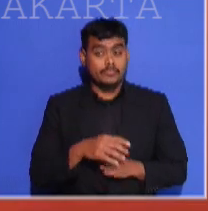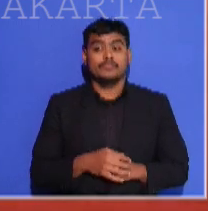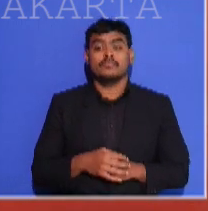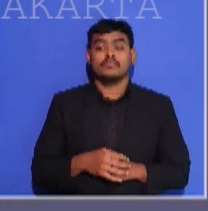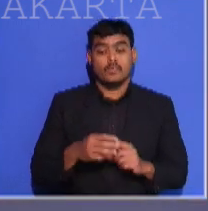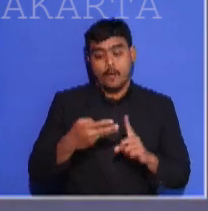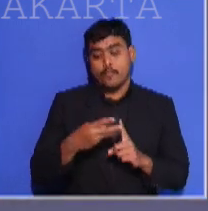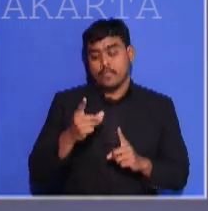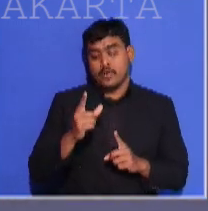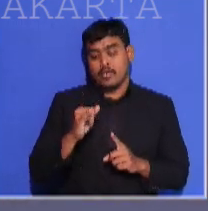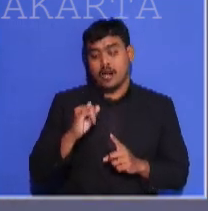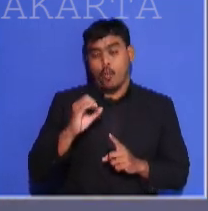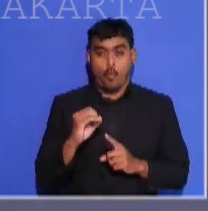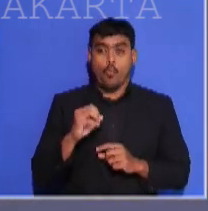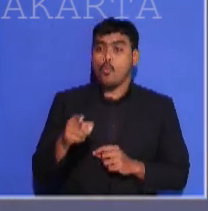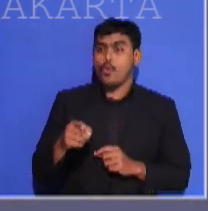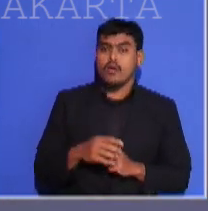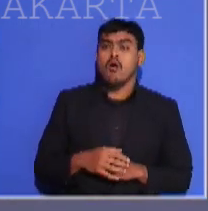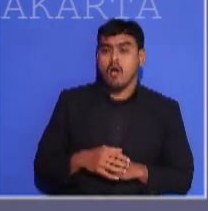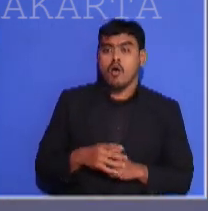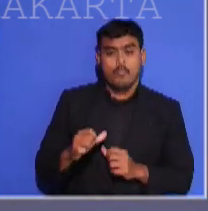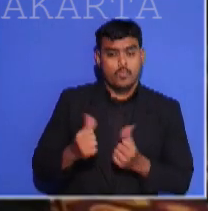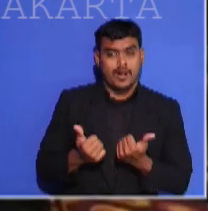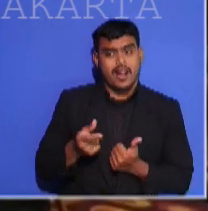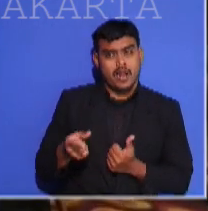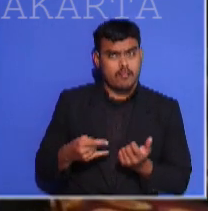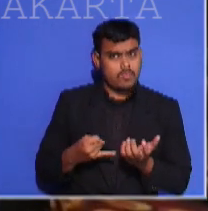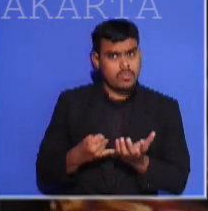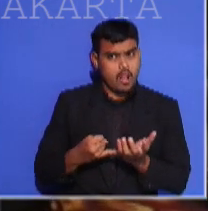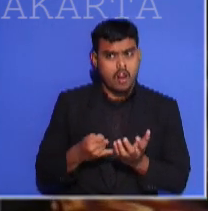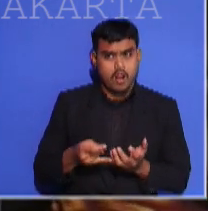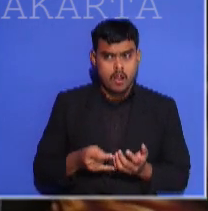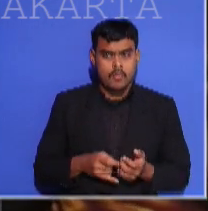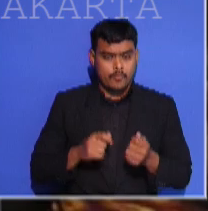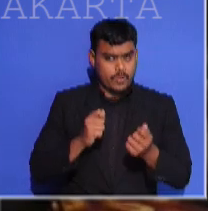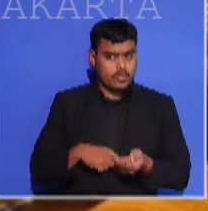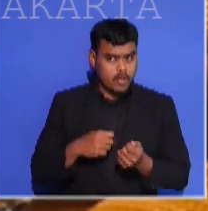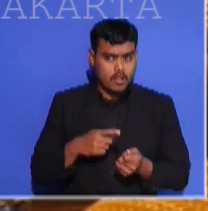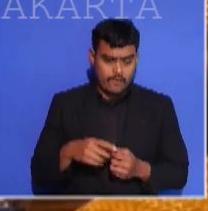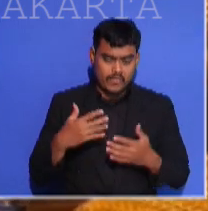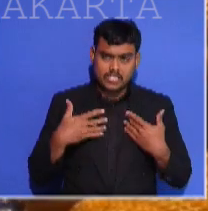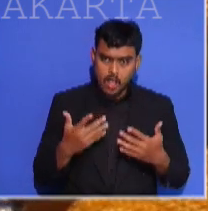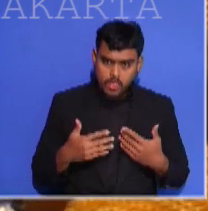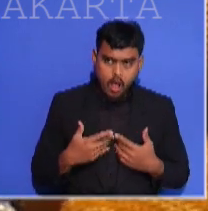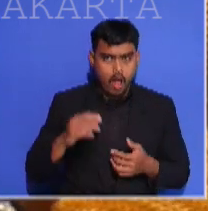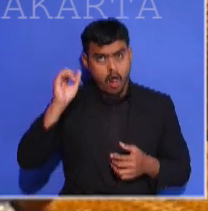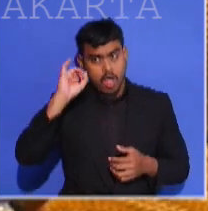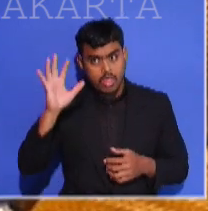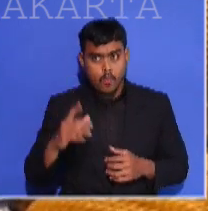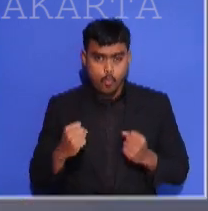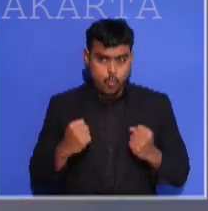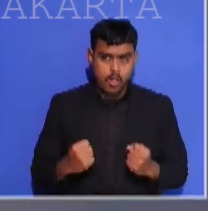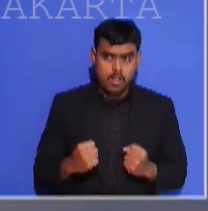bioekonomi, modernisasi dan digitalisasi pertanian, ekonomi kreatif dan pariwisata, penguatan ekonomi dan keuangan